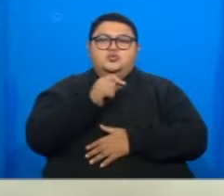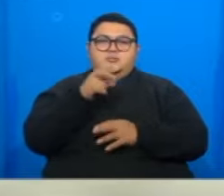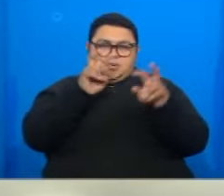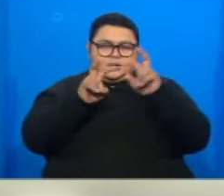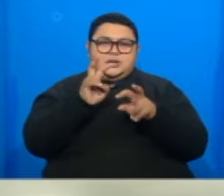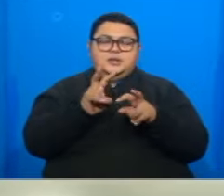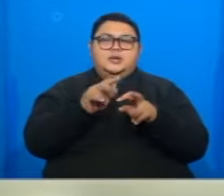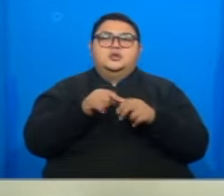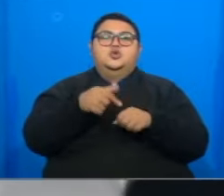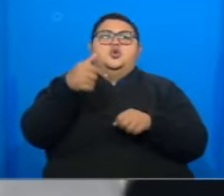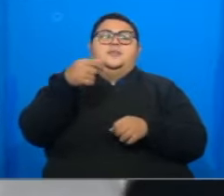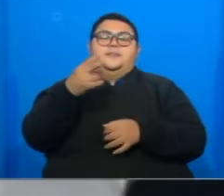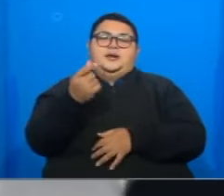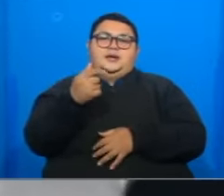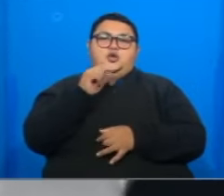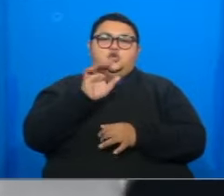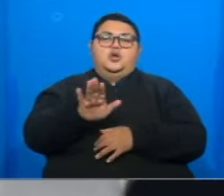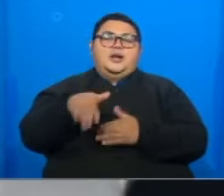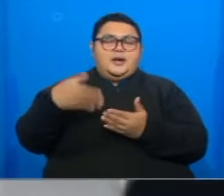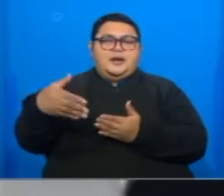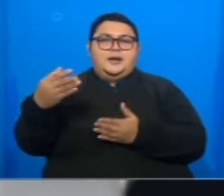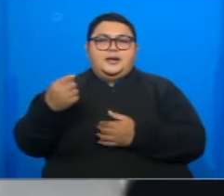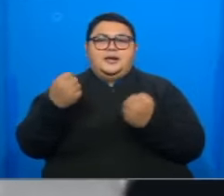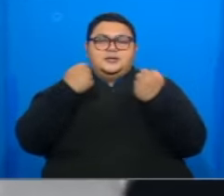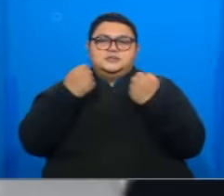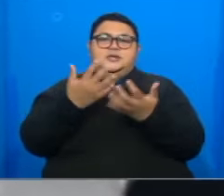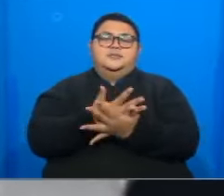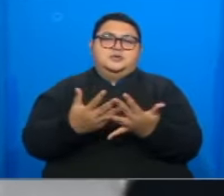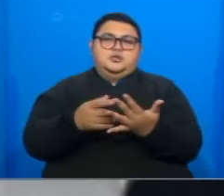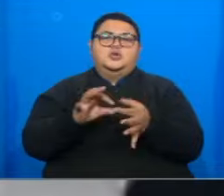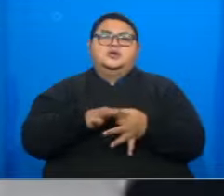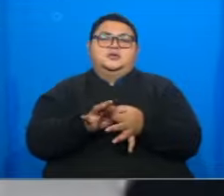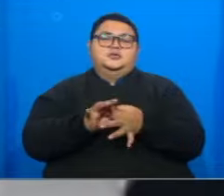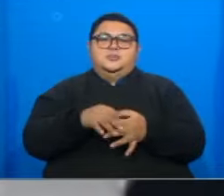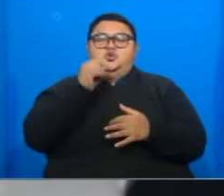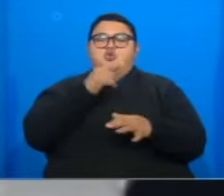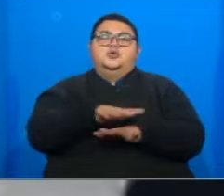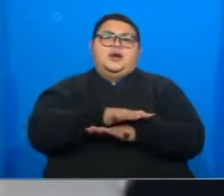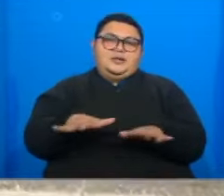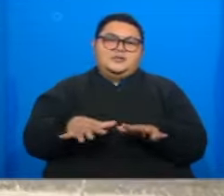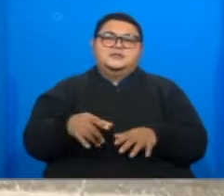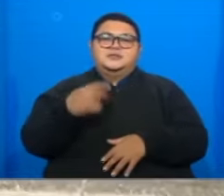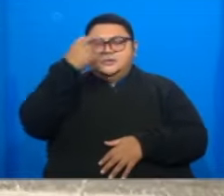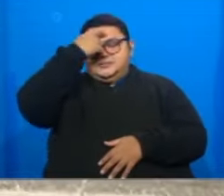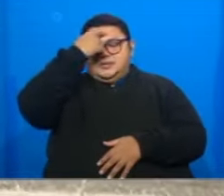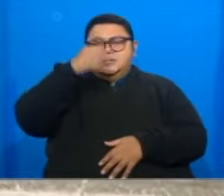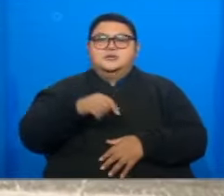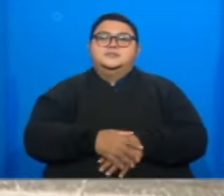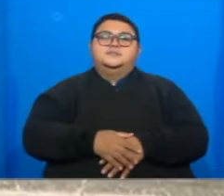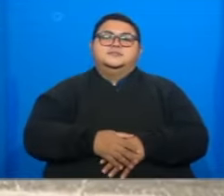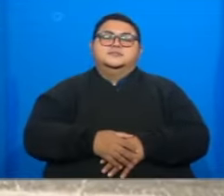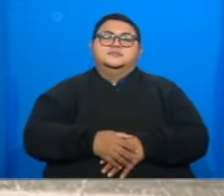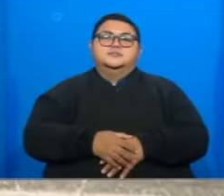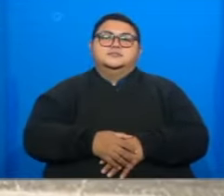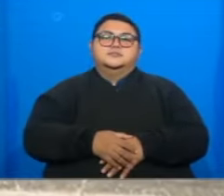penelitian, pendanaan, dan langkah-langkah kesehatan masyarakat internasional serta kerjasama untuk mengatasi penyakit. Wabah Mpox dimulai